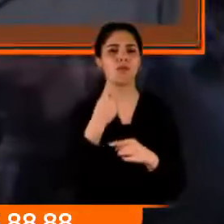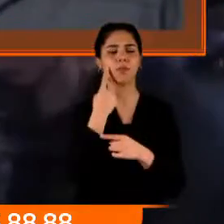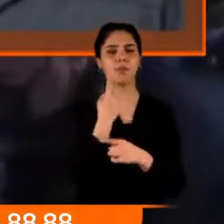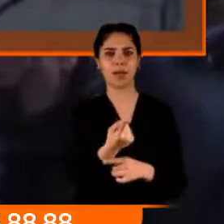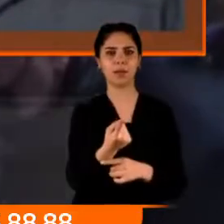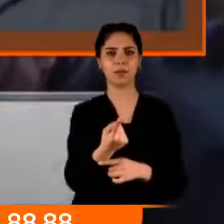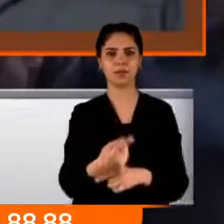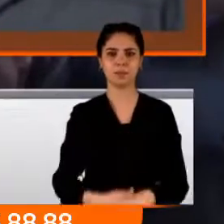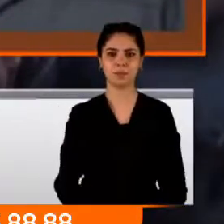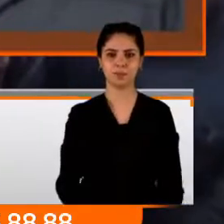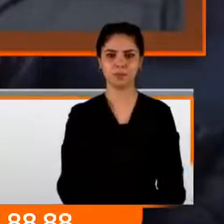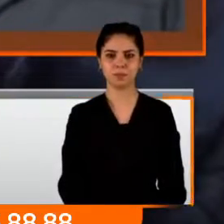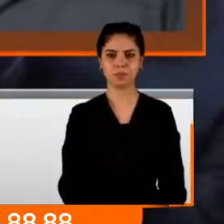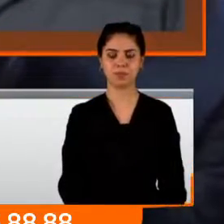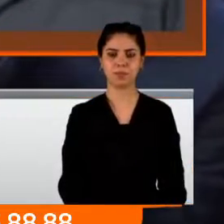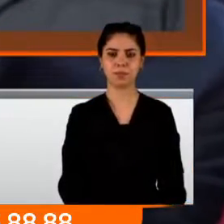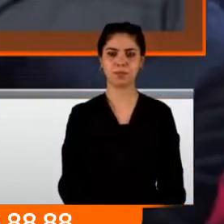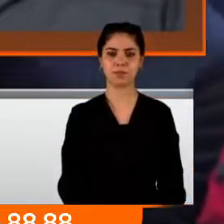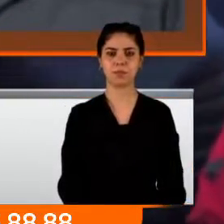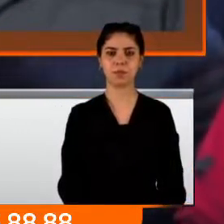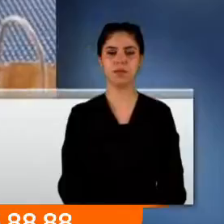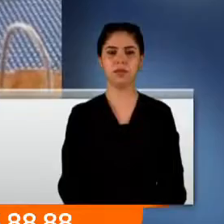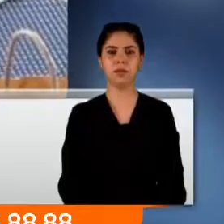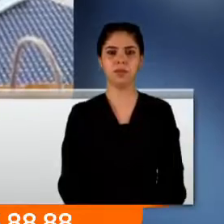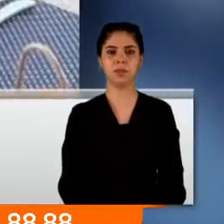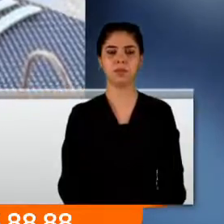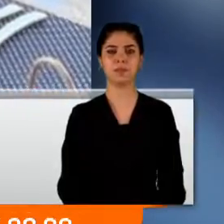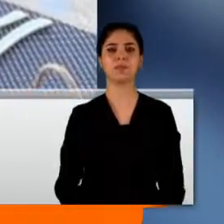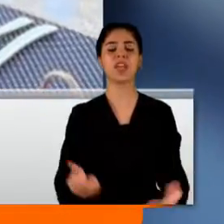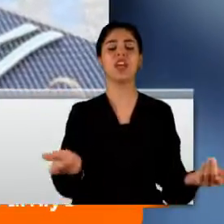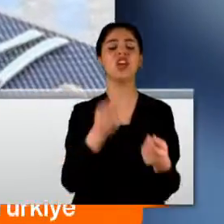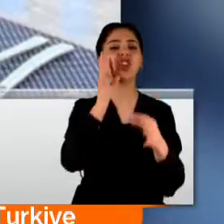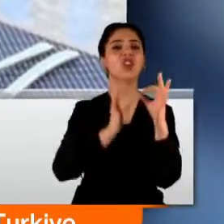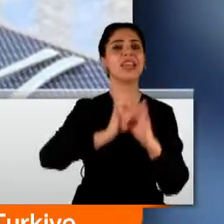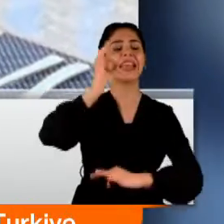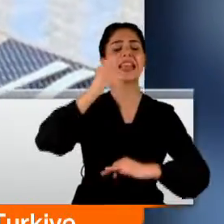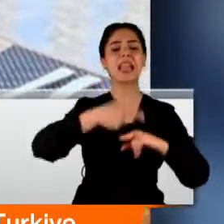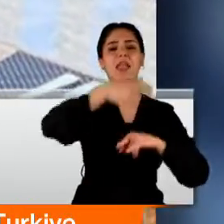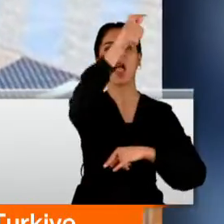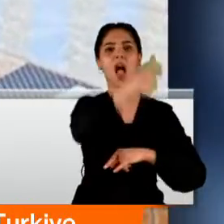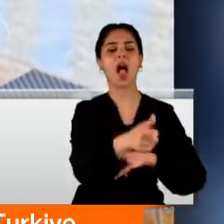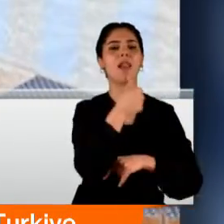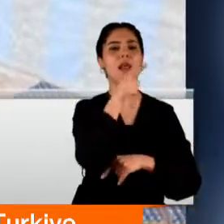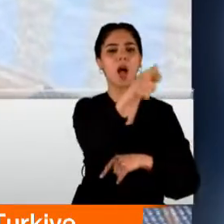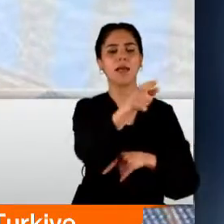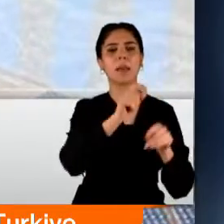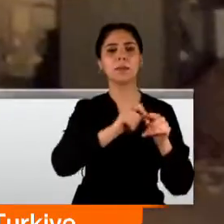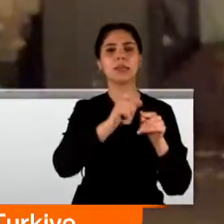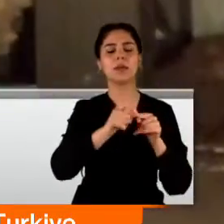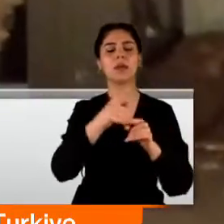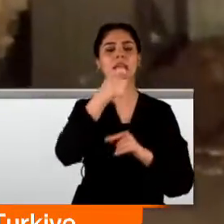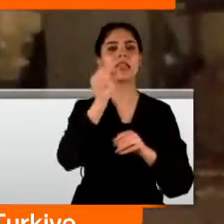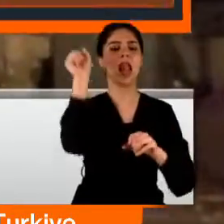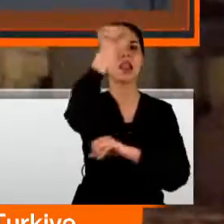Halil Falyalı'dan razı mısınız? Razıyız. İş adamı Halil Falyalı, Kuzey Kıbrıs Türk Cumhuriyeti'nde silahlı saldırı